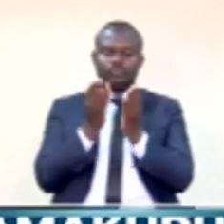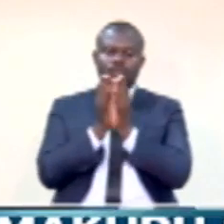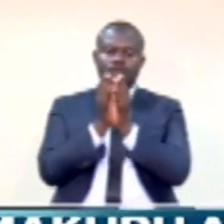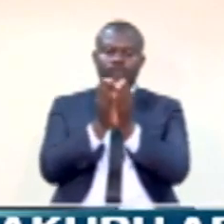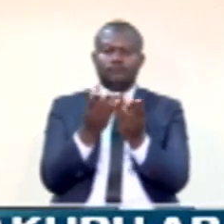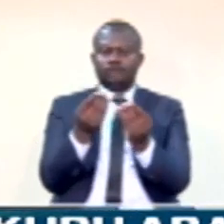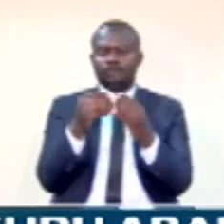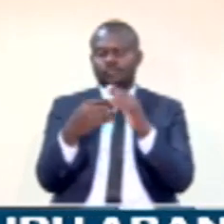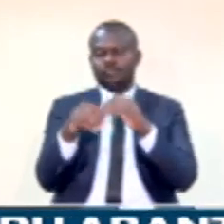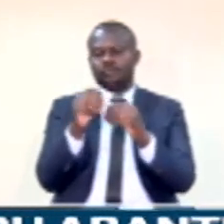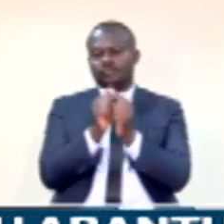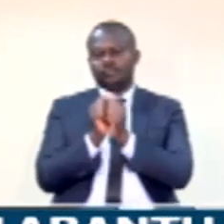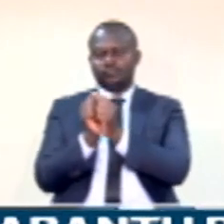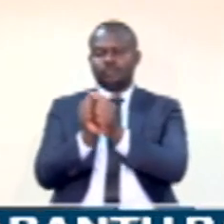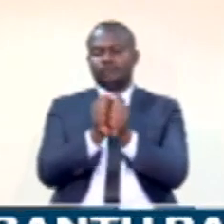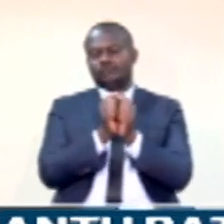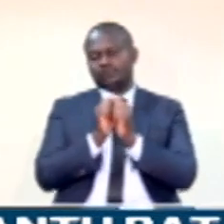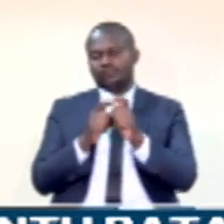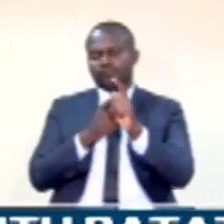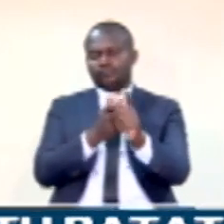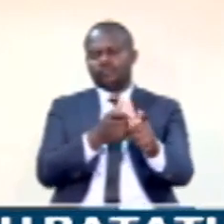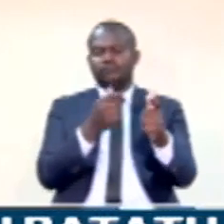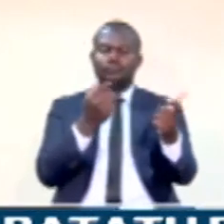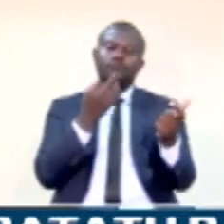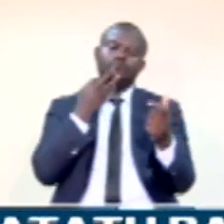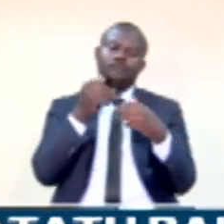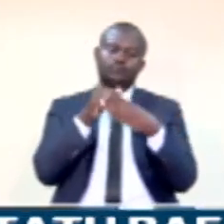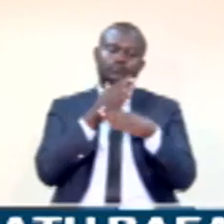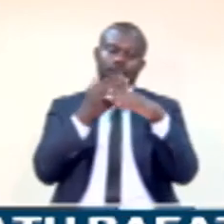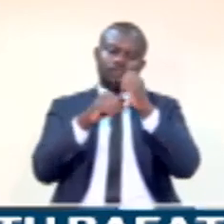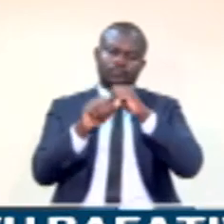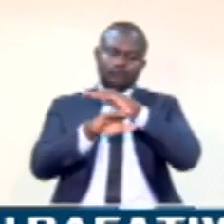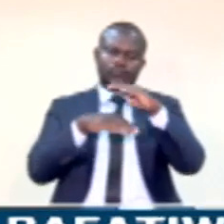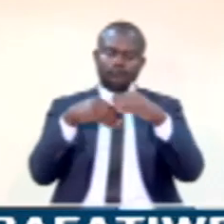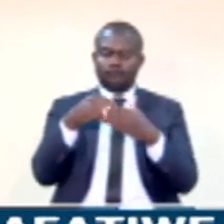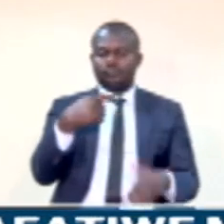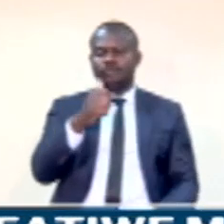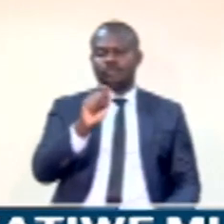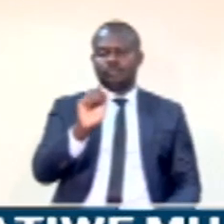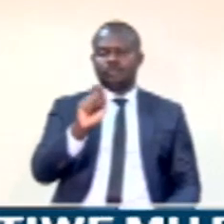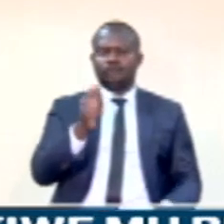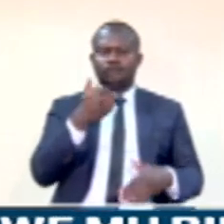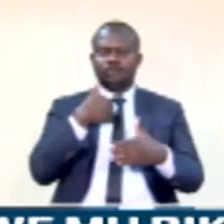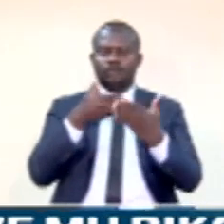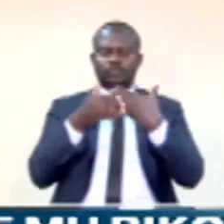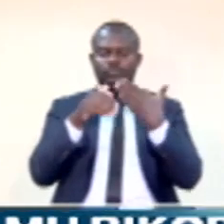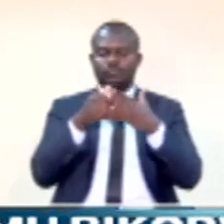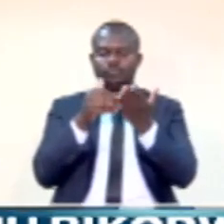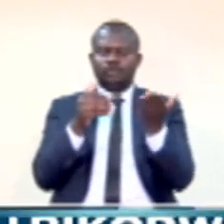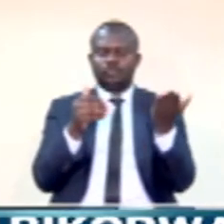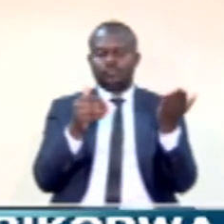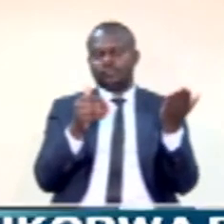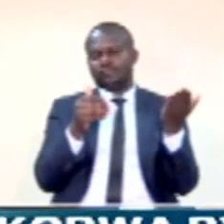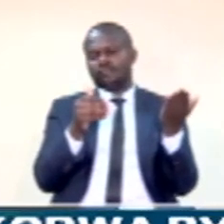byoroshya ubucuruzi ndetse na gari ya moshi. Kuri uyu wa Gatatu, minisitiri w'ibikorwa remezo ambasaderi Claver GATETE yagiranye ibiganiro na mugenzi